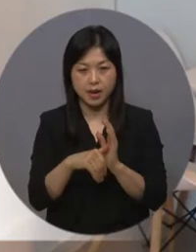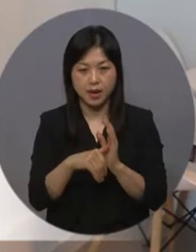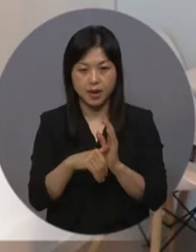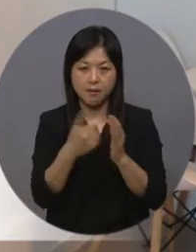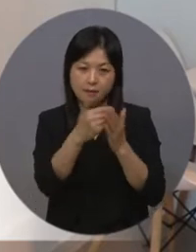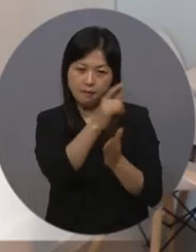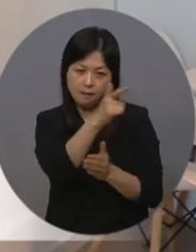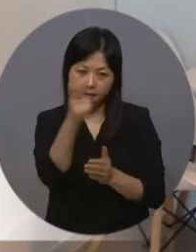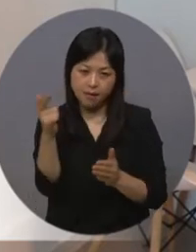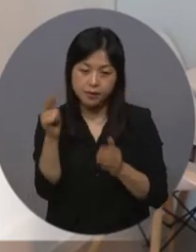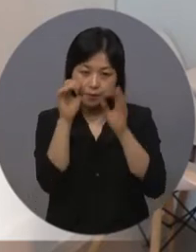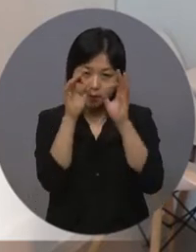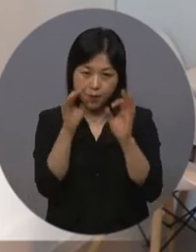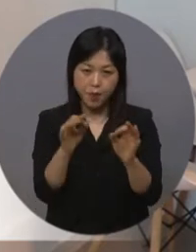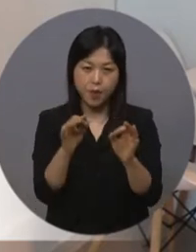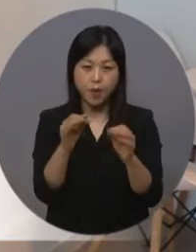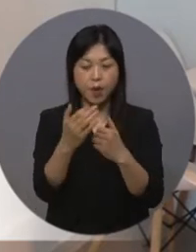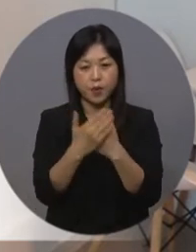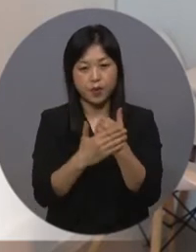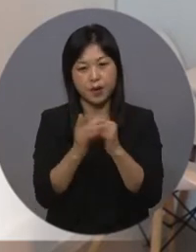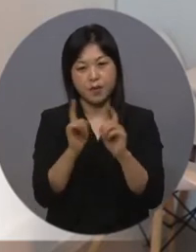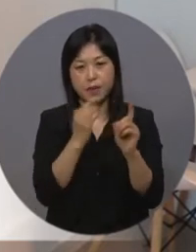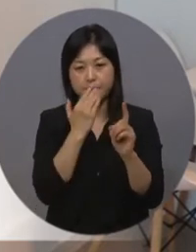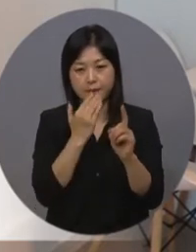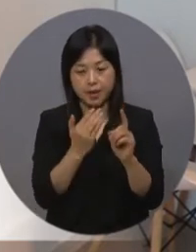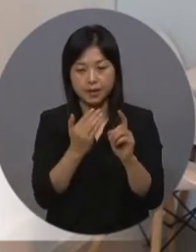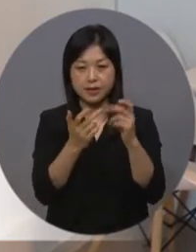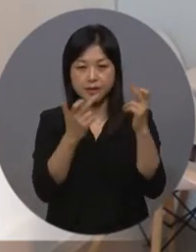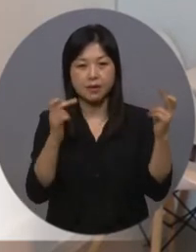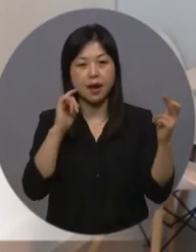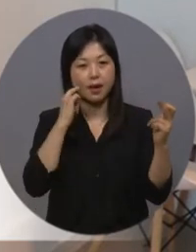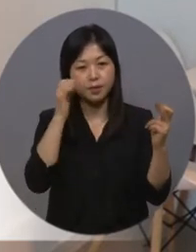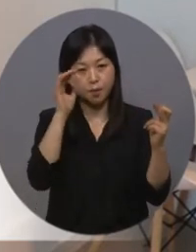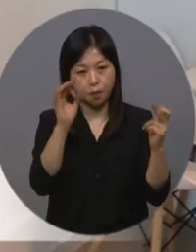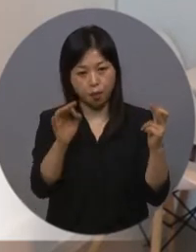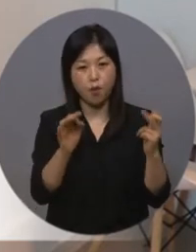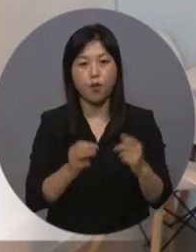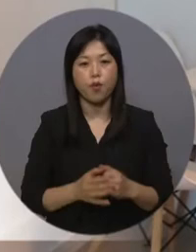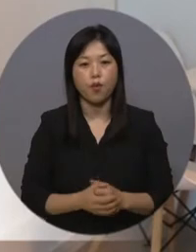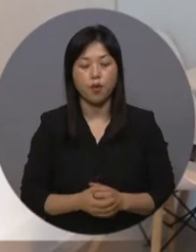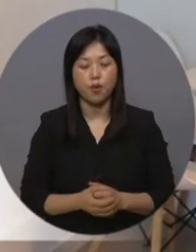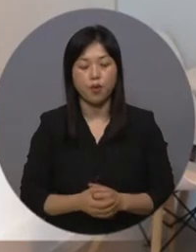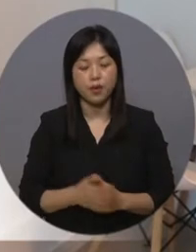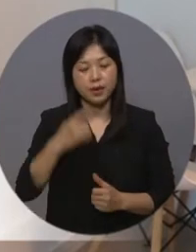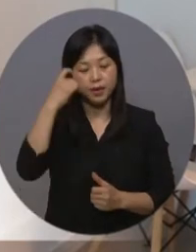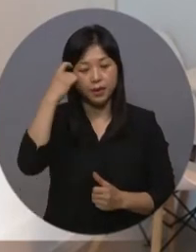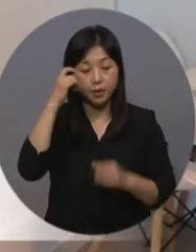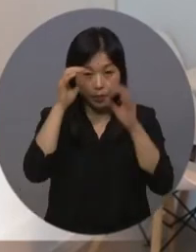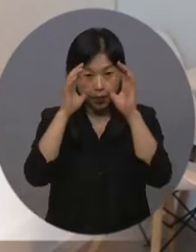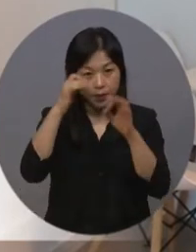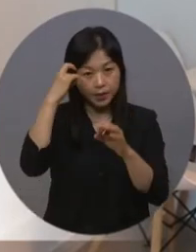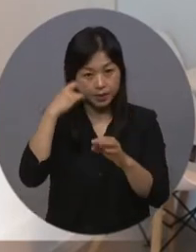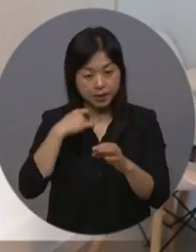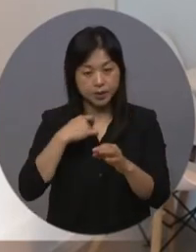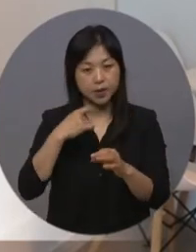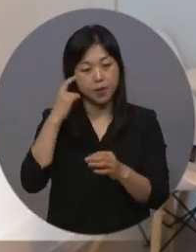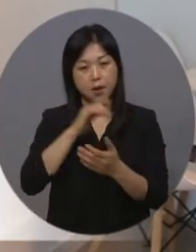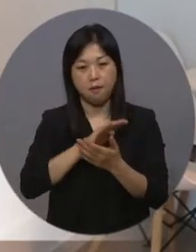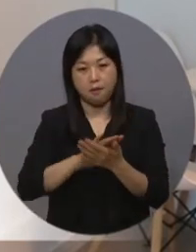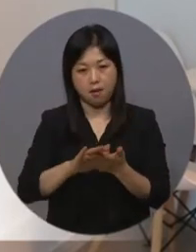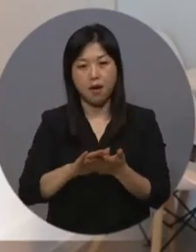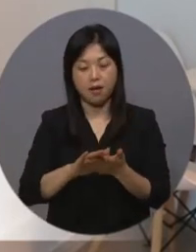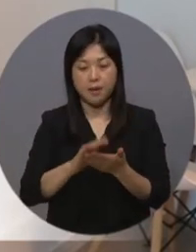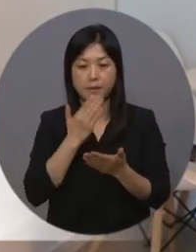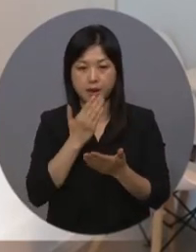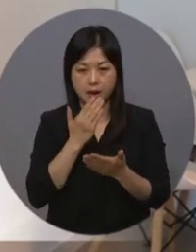위안이 될 수 있는 자연의 아름다움을 감상하는 이로 하여금 느끼고 평안을 얻을 수 있는 계기가